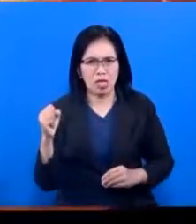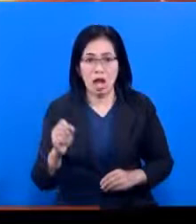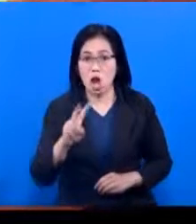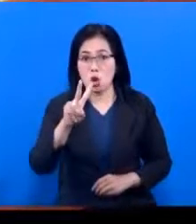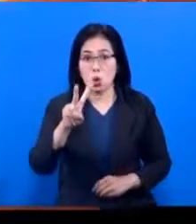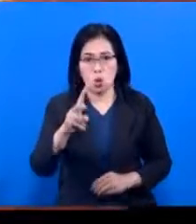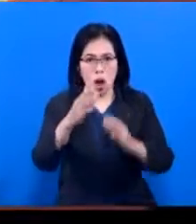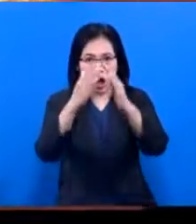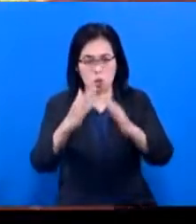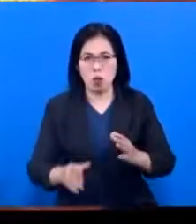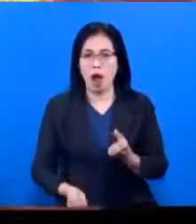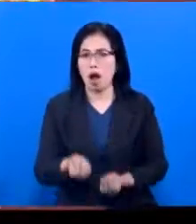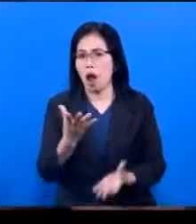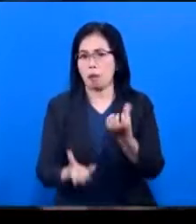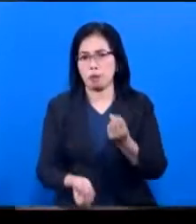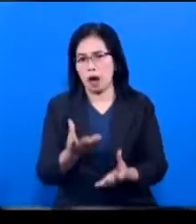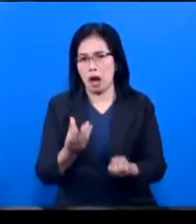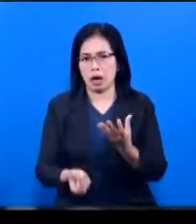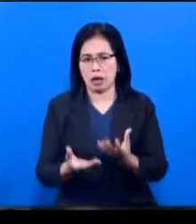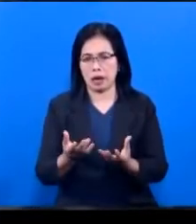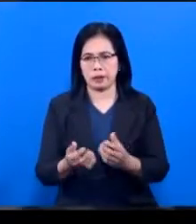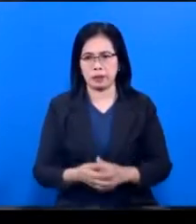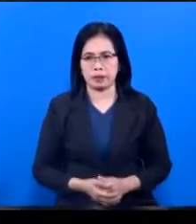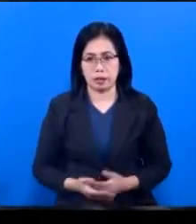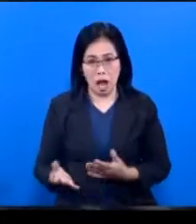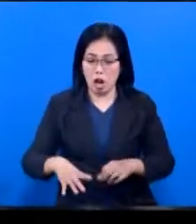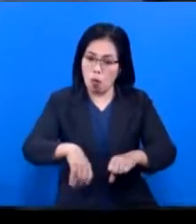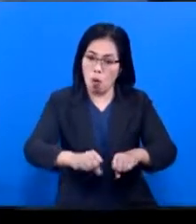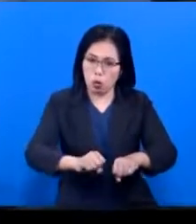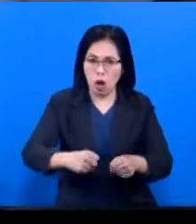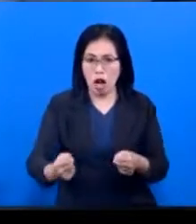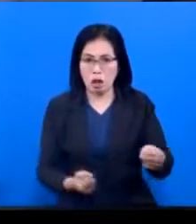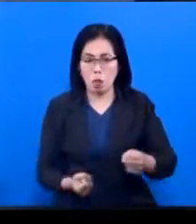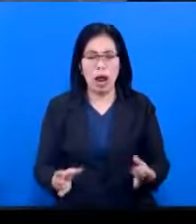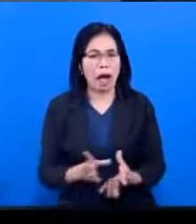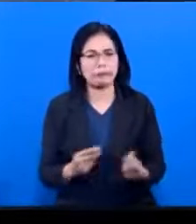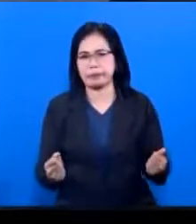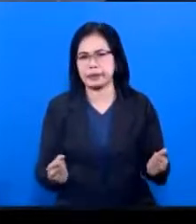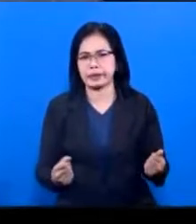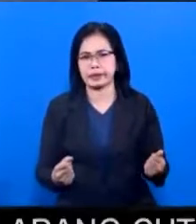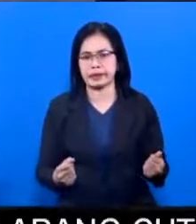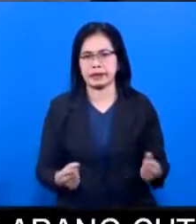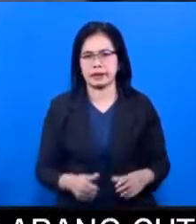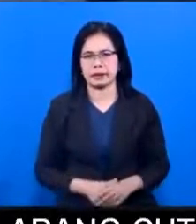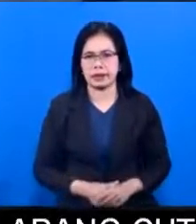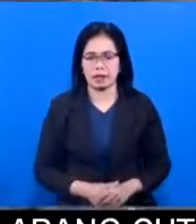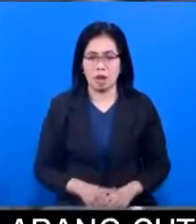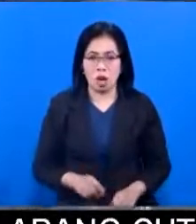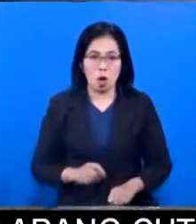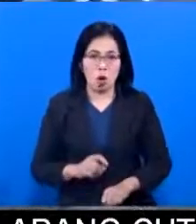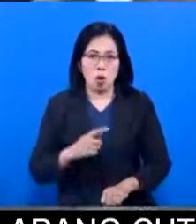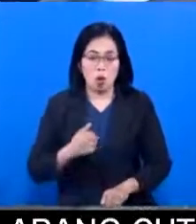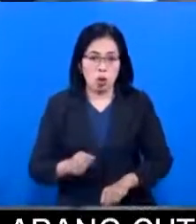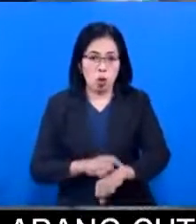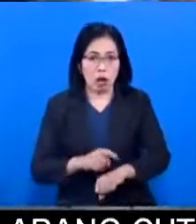terbakar. Selain menghanguskan rumah, sejumlah kendaraan yakni motor dan mobil ikut ludes terbakar. Butuh waktu 1 jam untuk